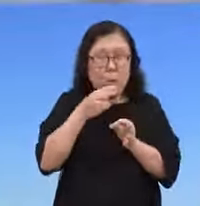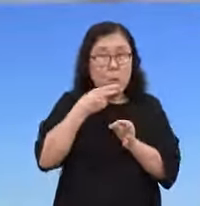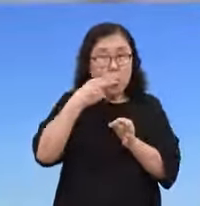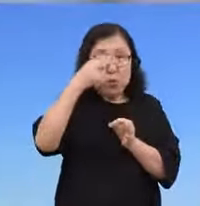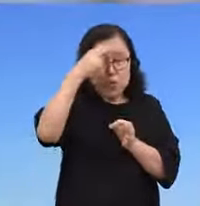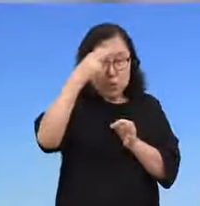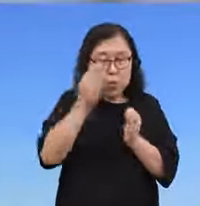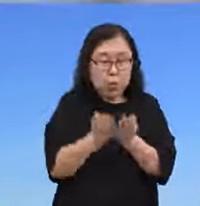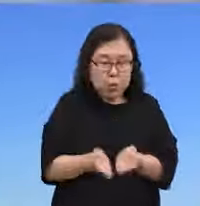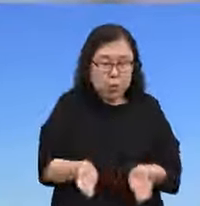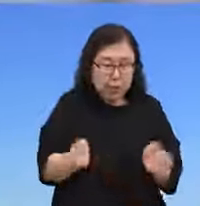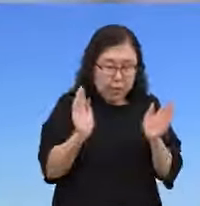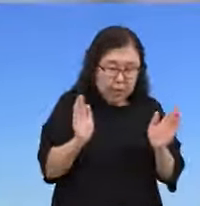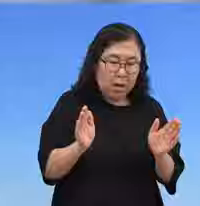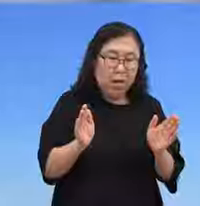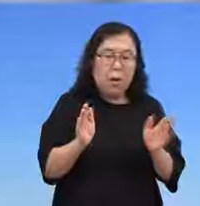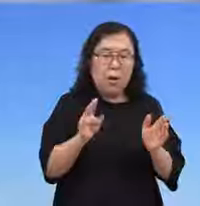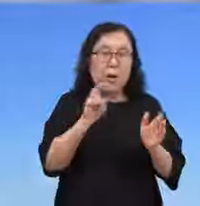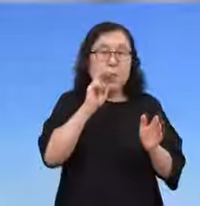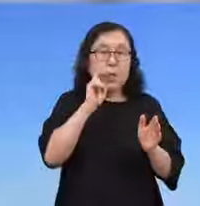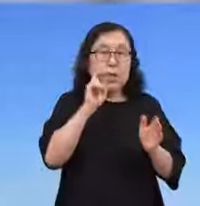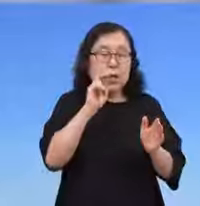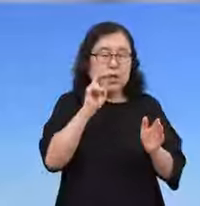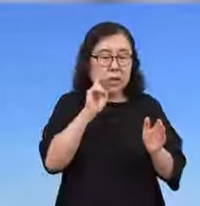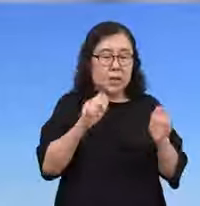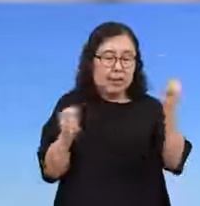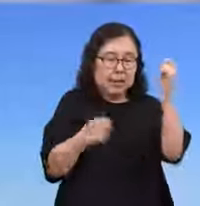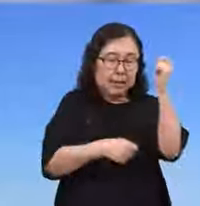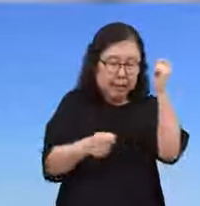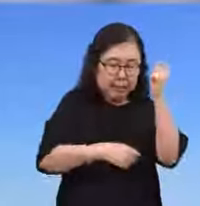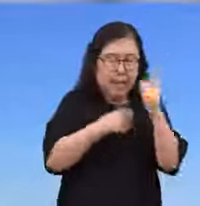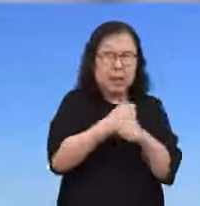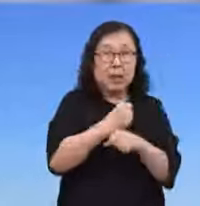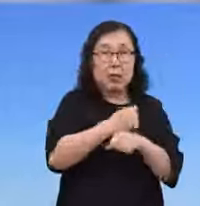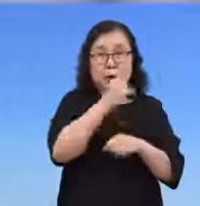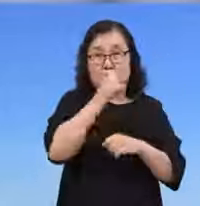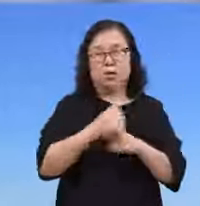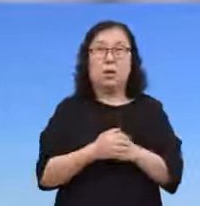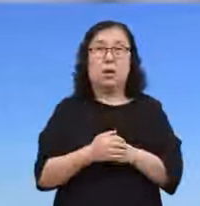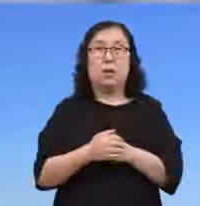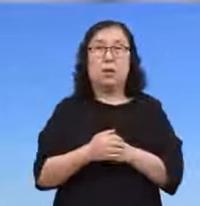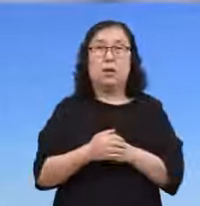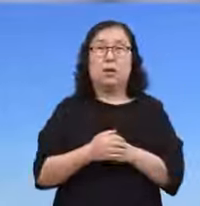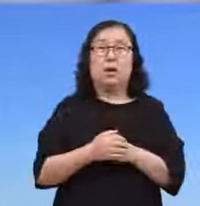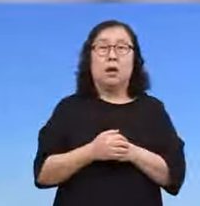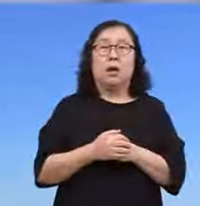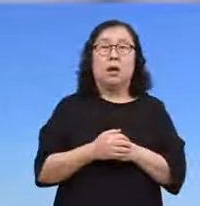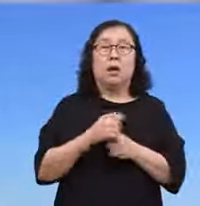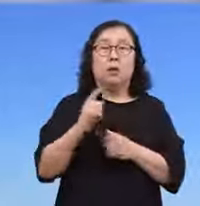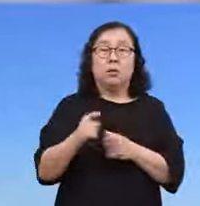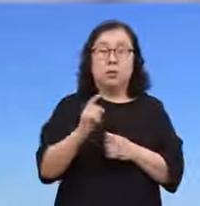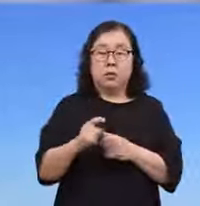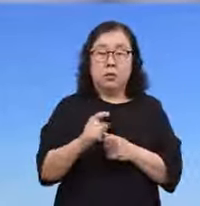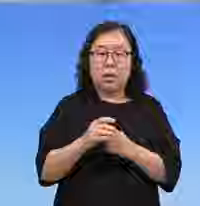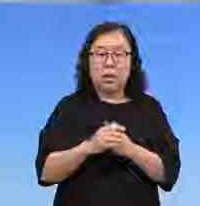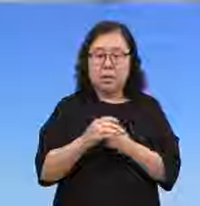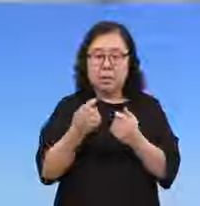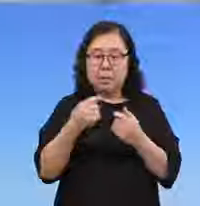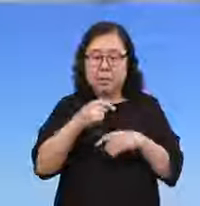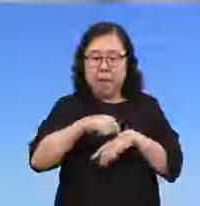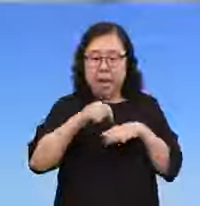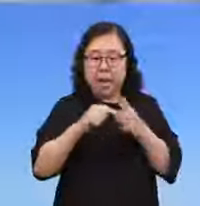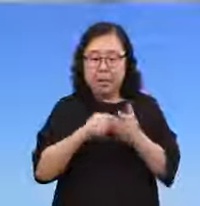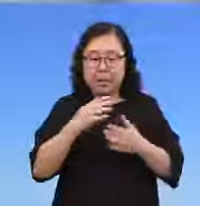겁이 많고 소심하고 나약한 사람이 기드온인데, 아니 어떻게 이런 나약한 기드온이 그 미디안 사람들에게